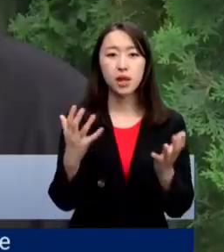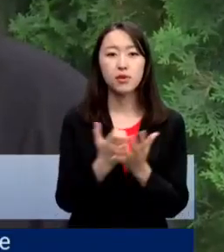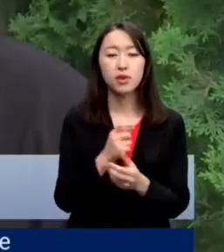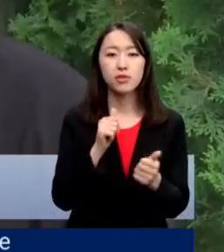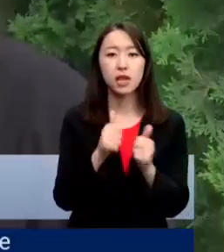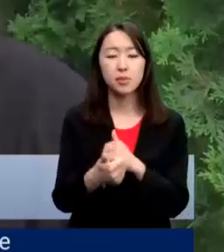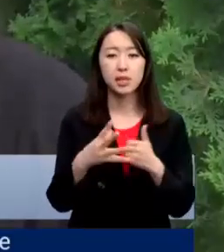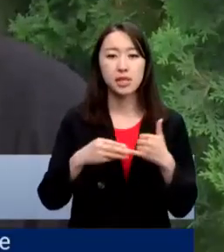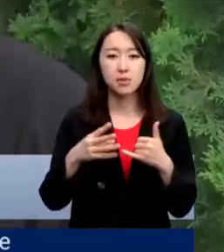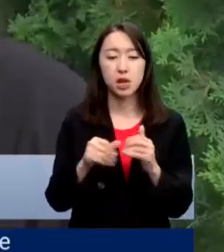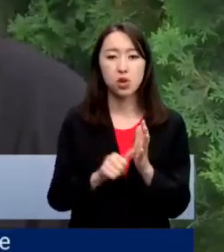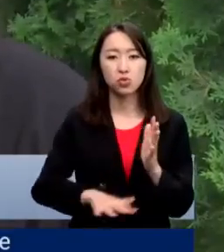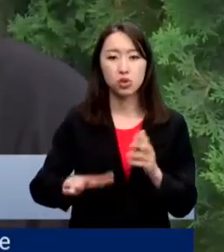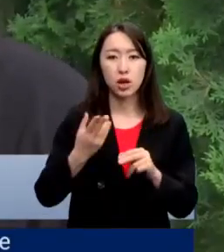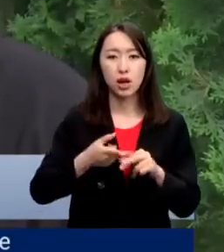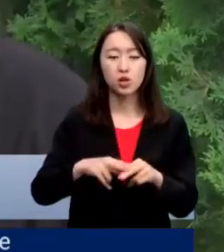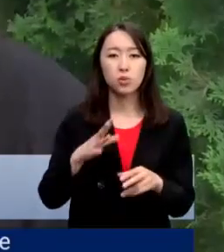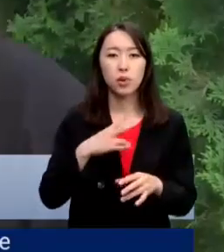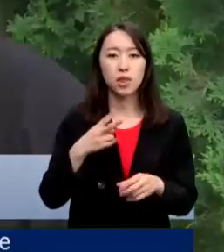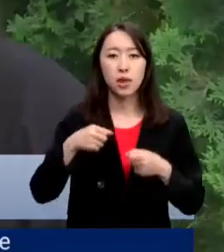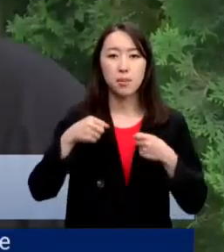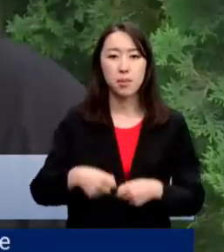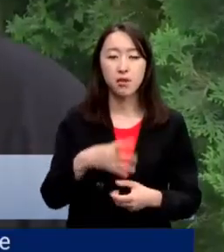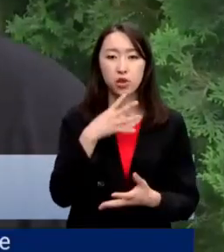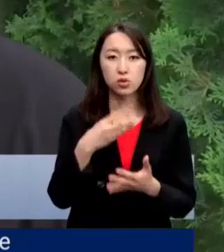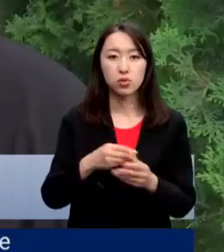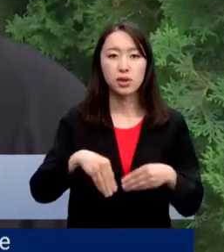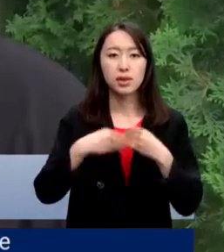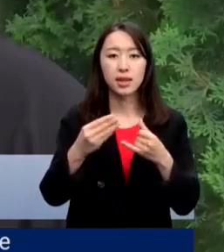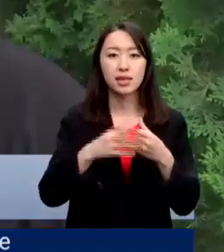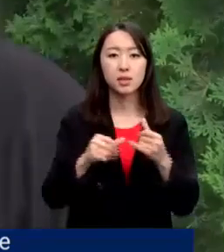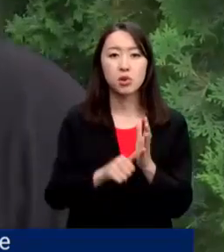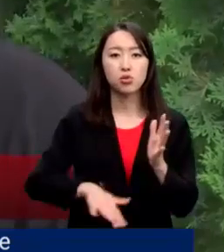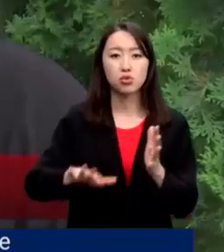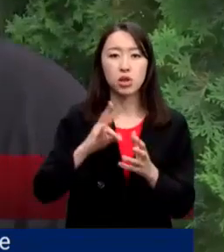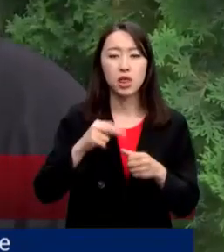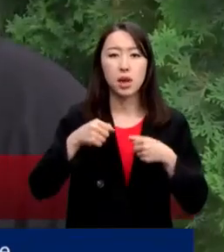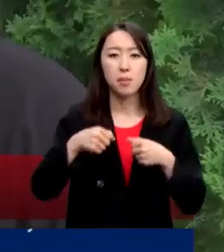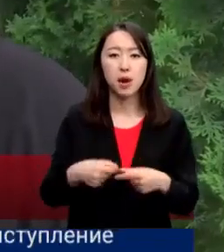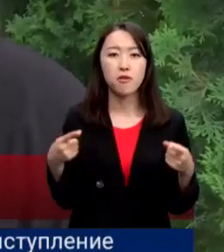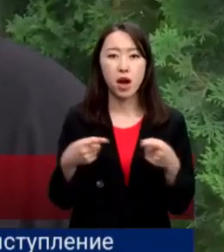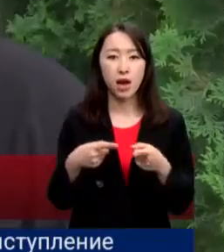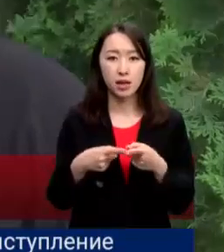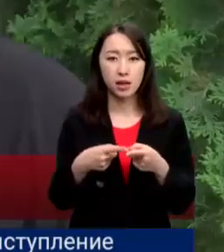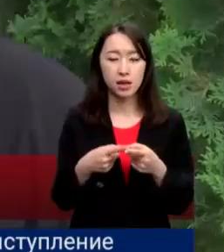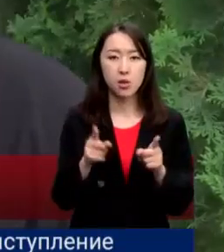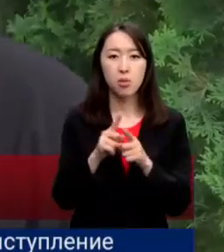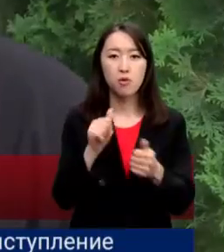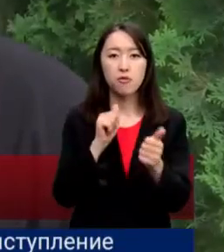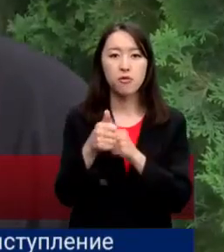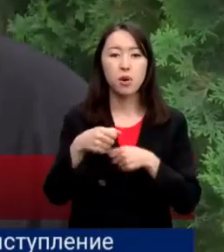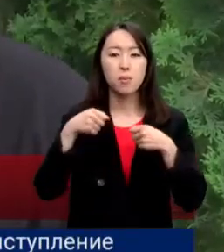взамен земельных участков, которые были на праве собственности, выдали земельные участки на право аренды, то есть возмездного